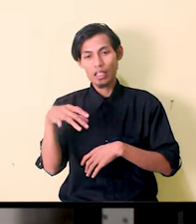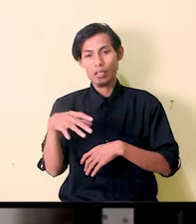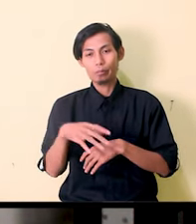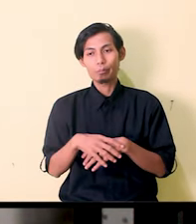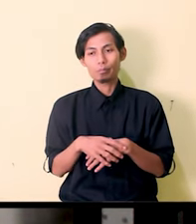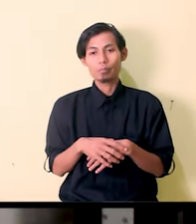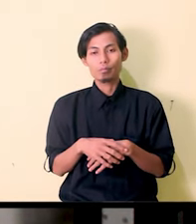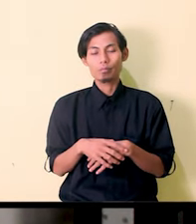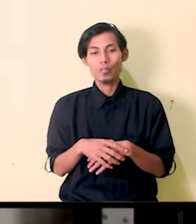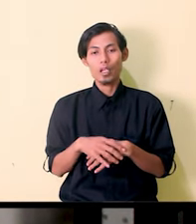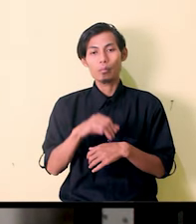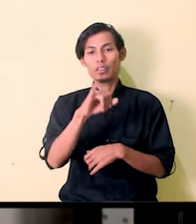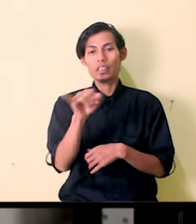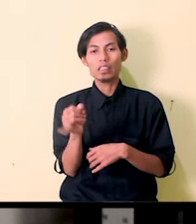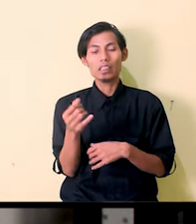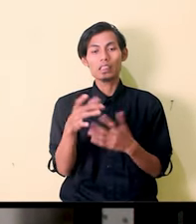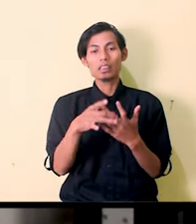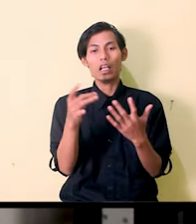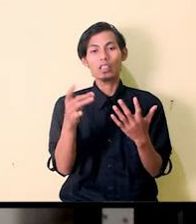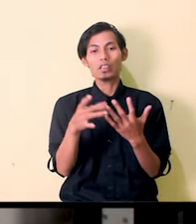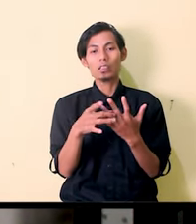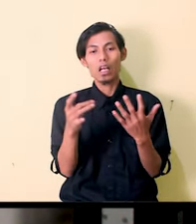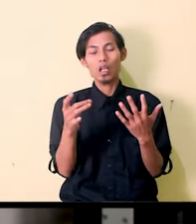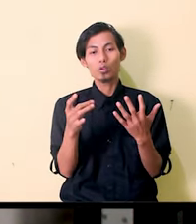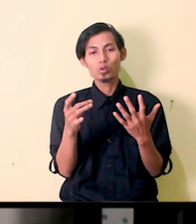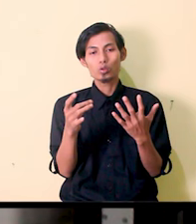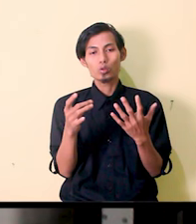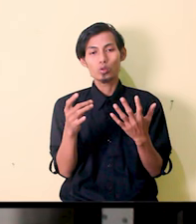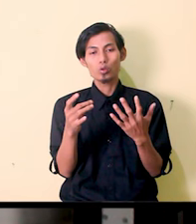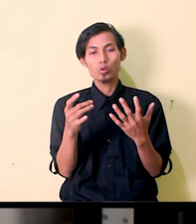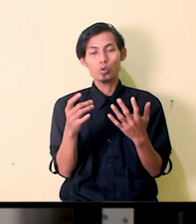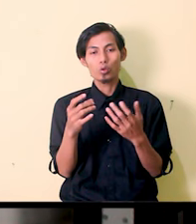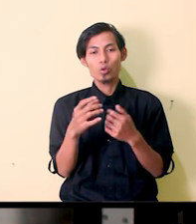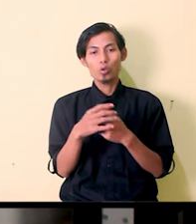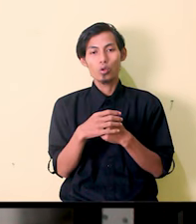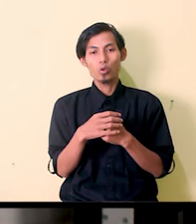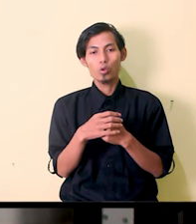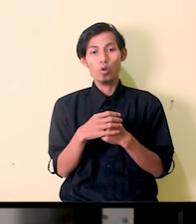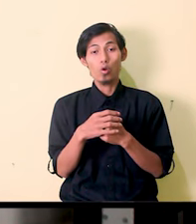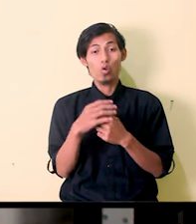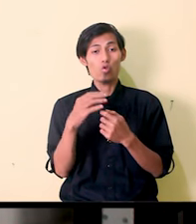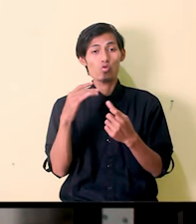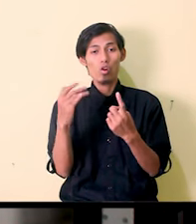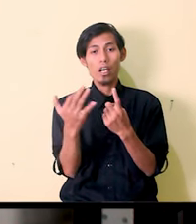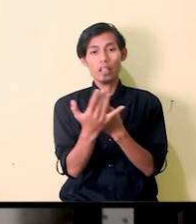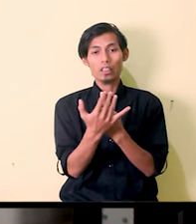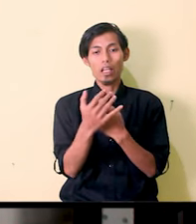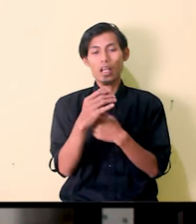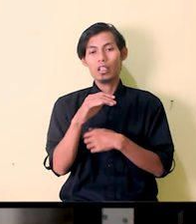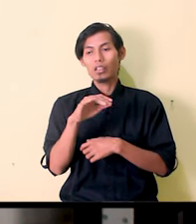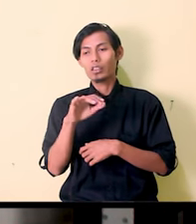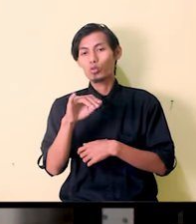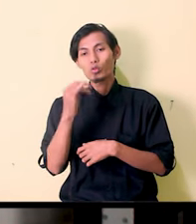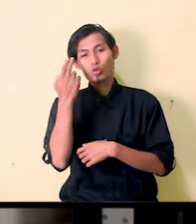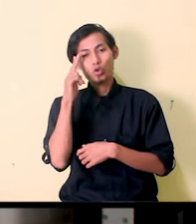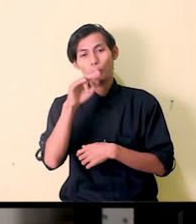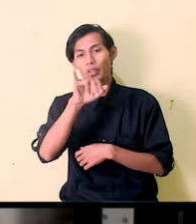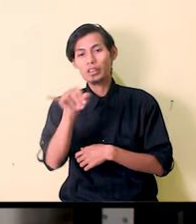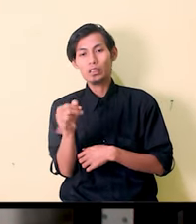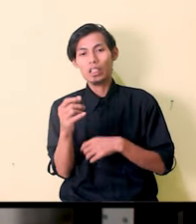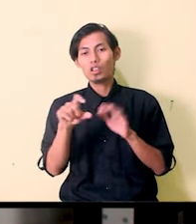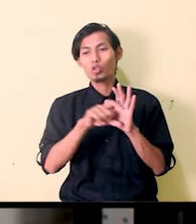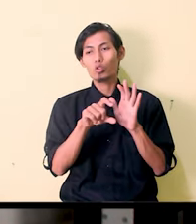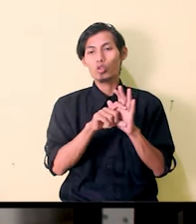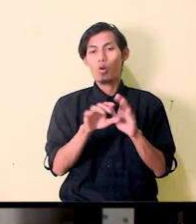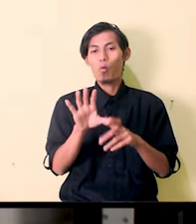satu pion salah satu pionir warga kami untuk bisa dijadikan contoh di fabel saja bisa memajukan Desa apalagi yang